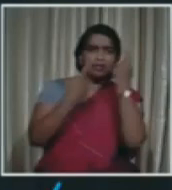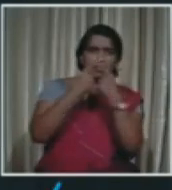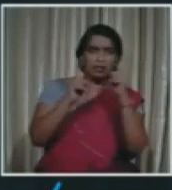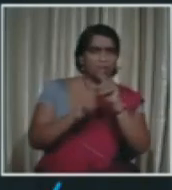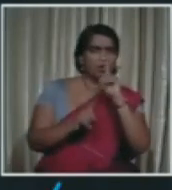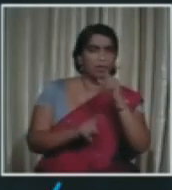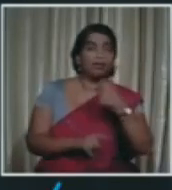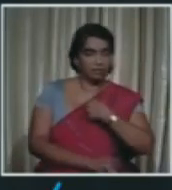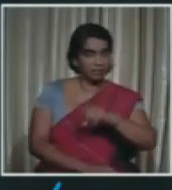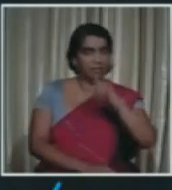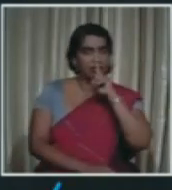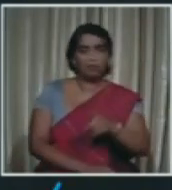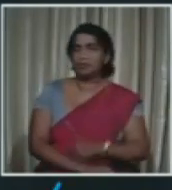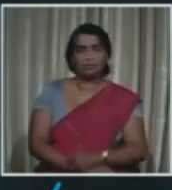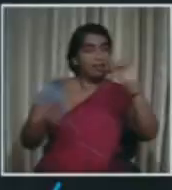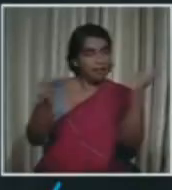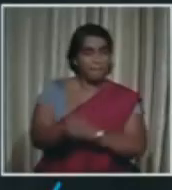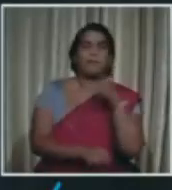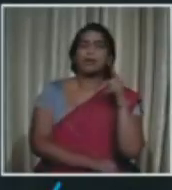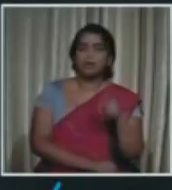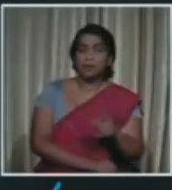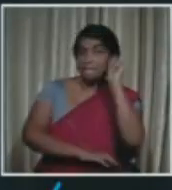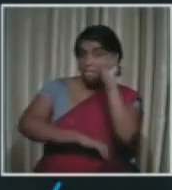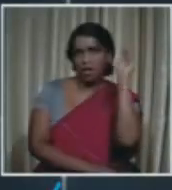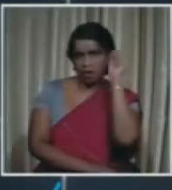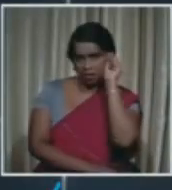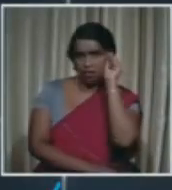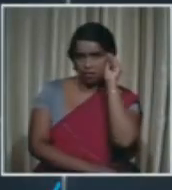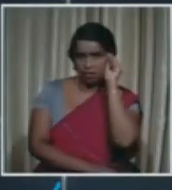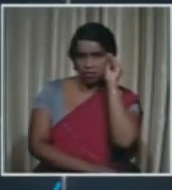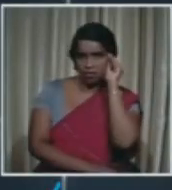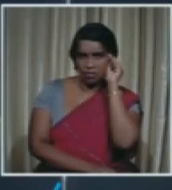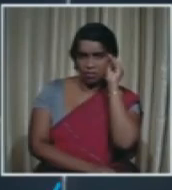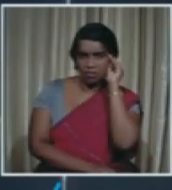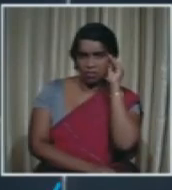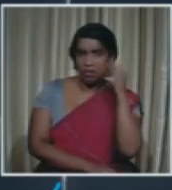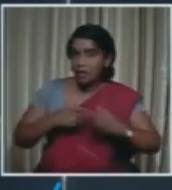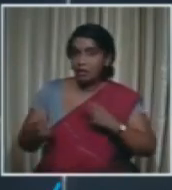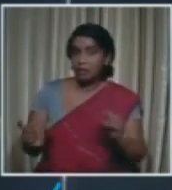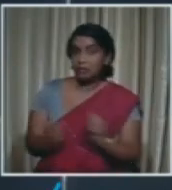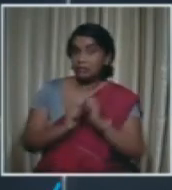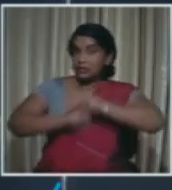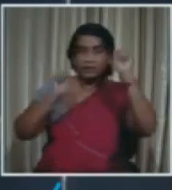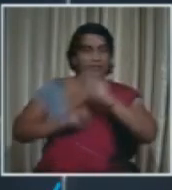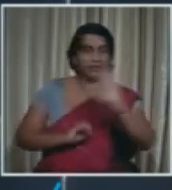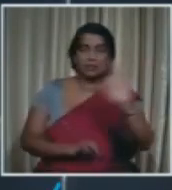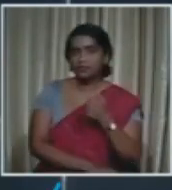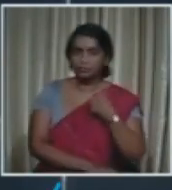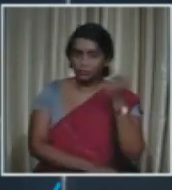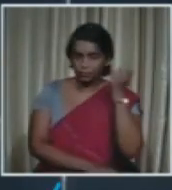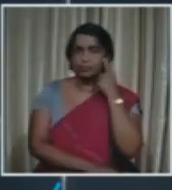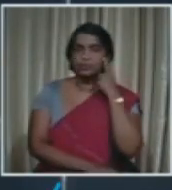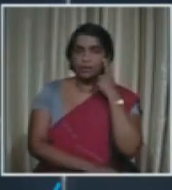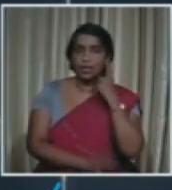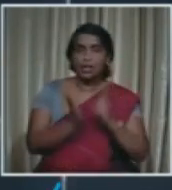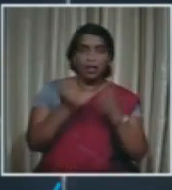ඕනේ. මම කියන්නේ මේක සම්පූර්ණයෙන් මිනි මරුමක්. මේක සැලසුම් සහගතව කෙරුවේ. කවුරුත් අපි සංවිධානය කරපු අය නෙමෙයි. ඒක මම ප්‍රතික්ෂේප කරනවා.